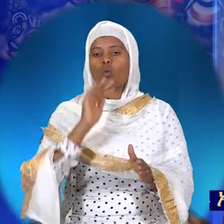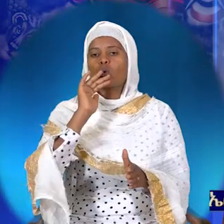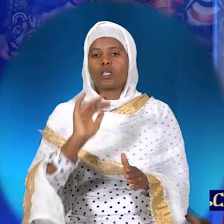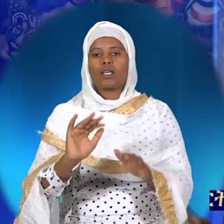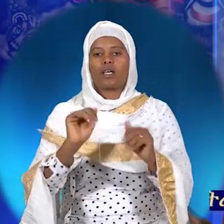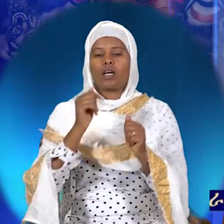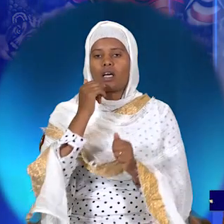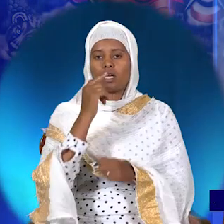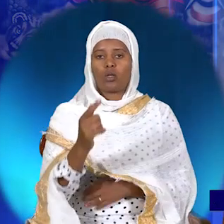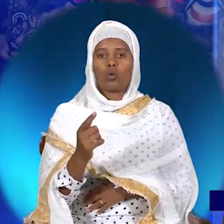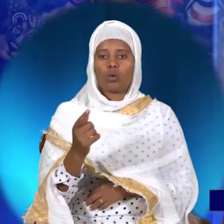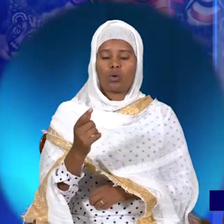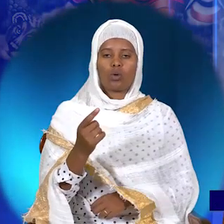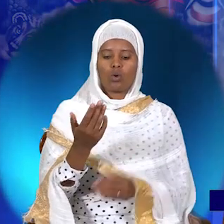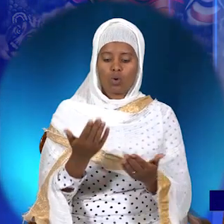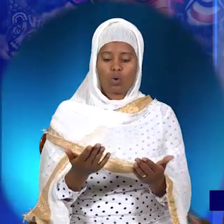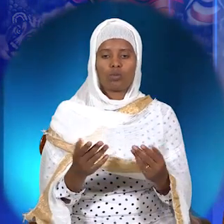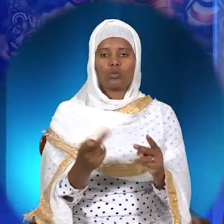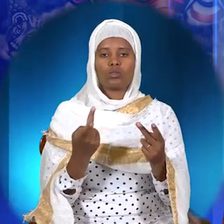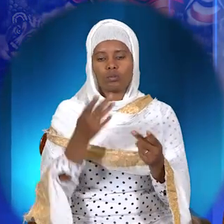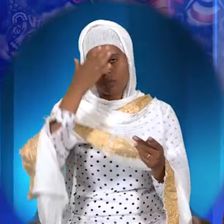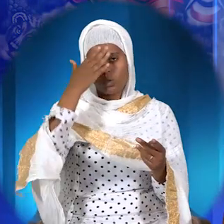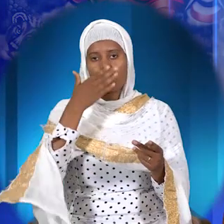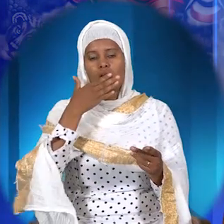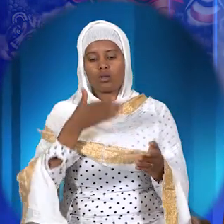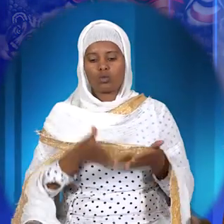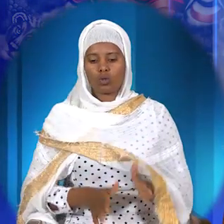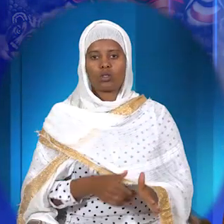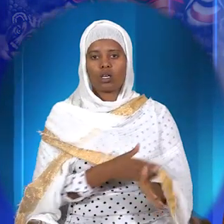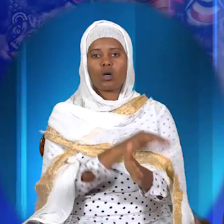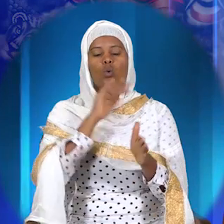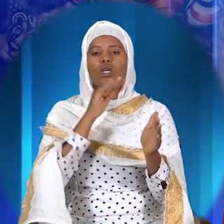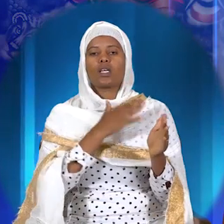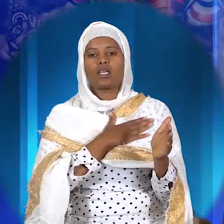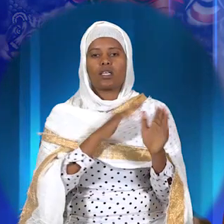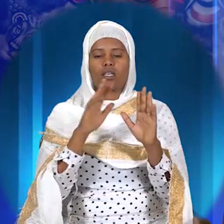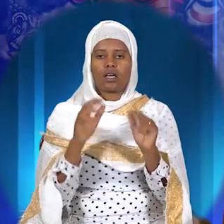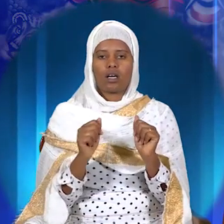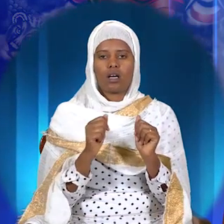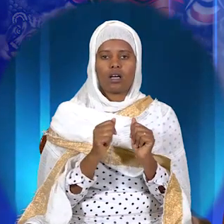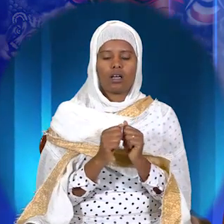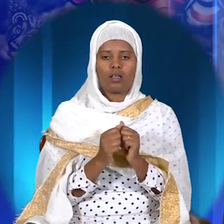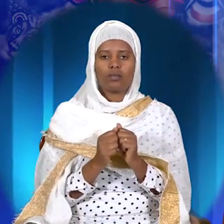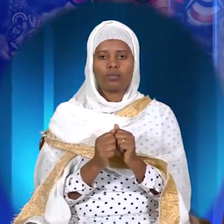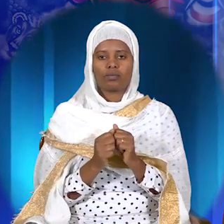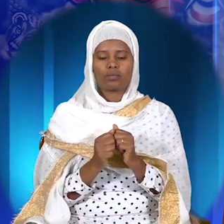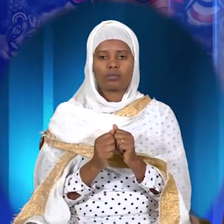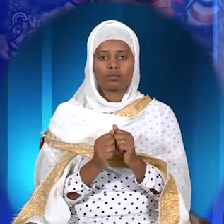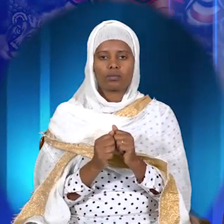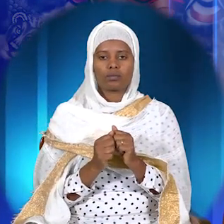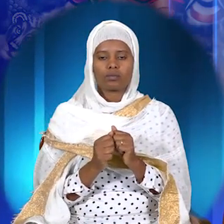ዝወለድኩኻ ወደይ ኢኻ በለኒ ሎሚ እውን ብተዋህዶ ዝወለድኩኻ ወደይ ኢኻ በለኒ